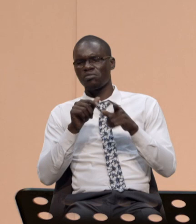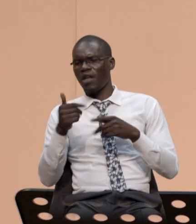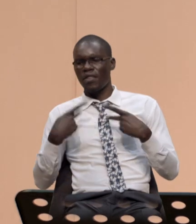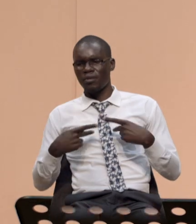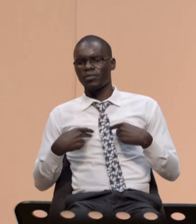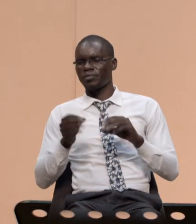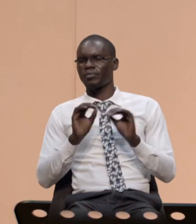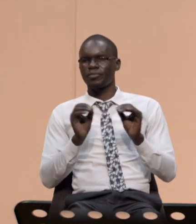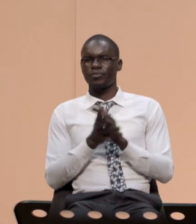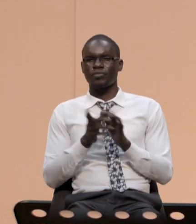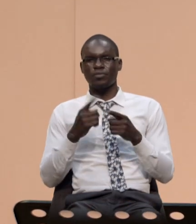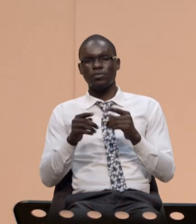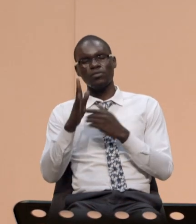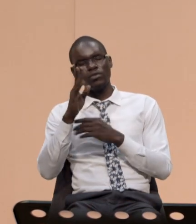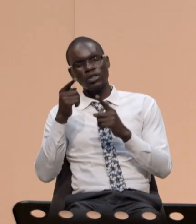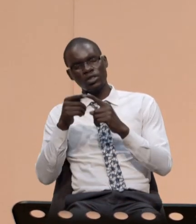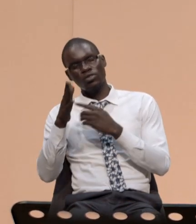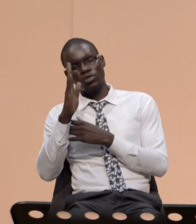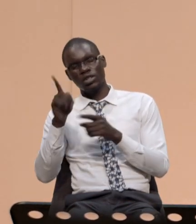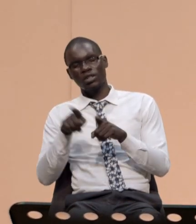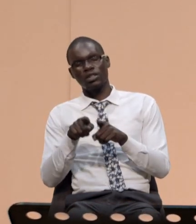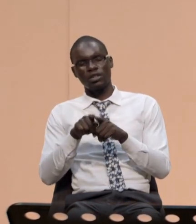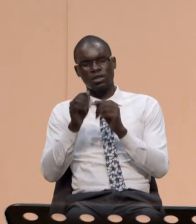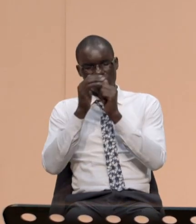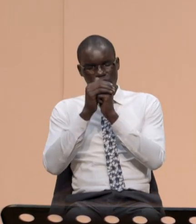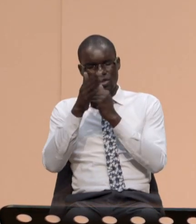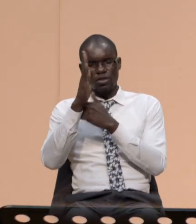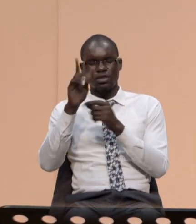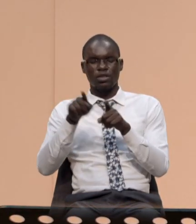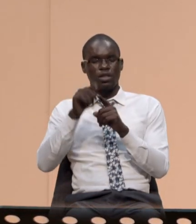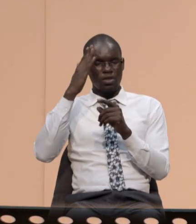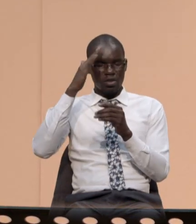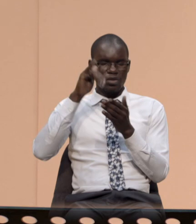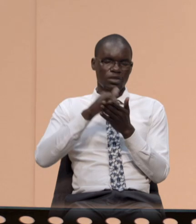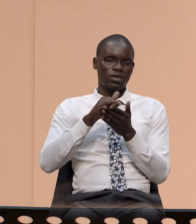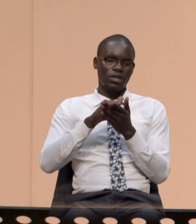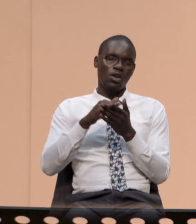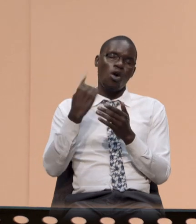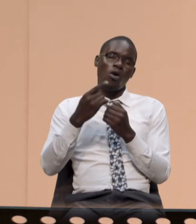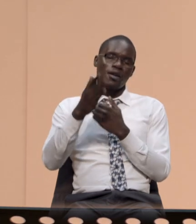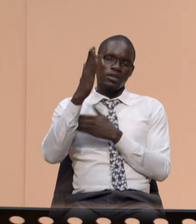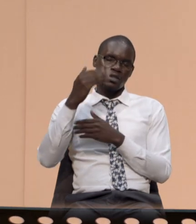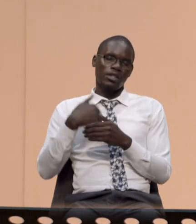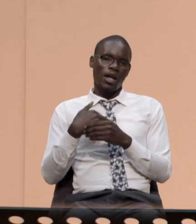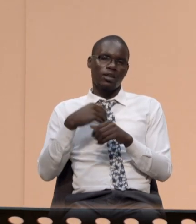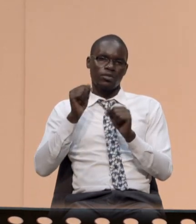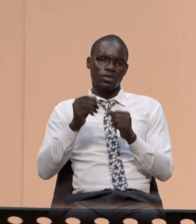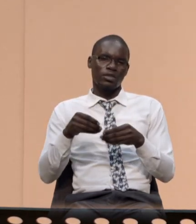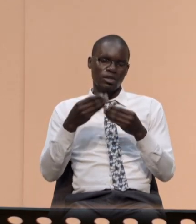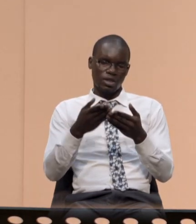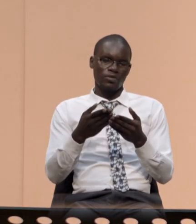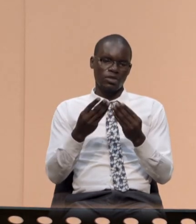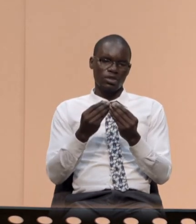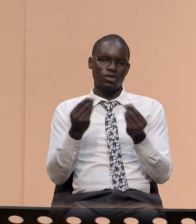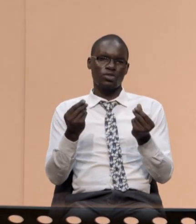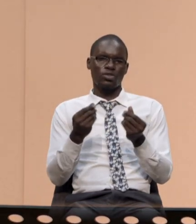Alienda akamwabudu Mungu na akasujudia Mungu, akijua ya kwamba Mungu tu ndiye anaweza kutoa suluhisho.